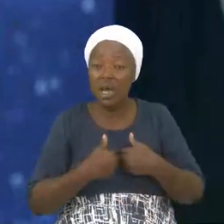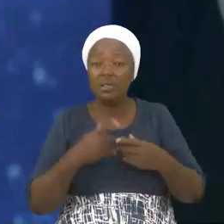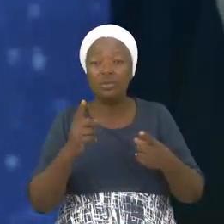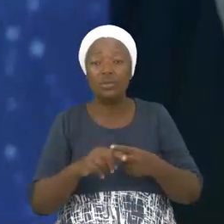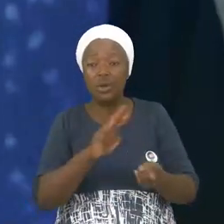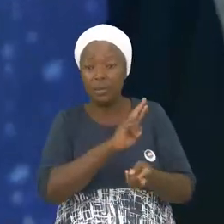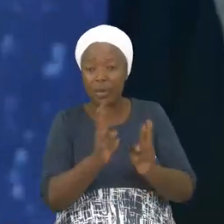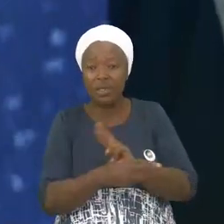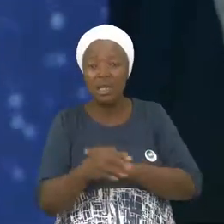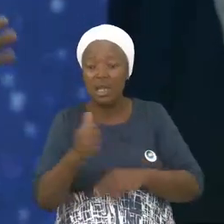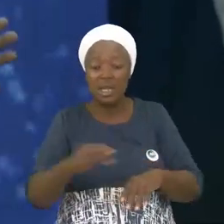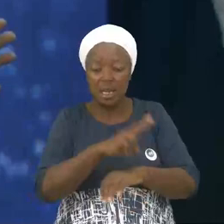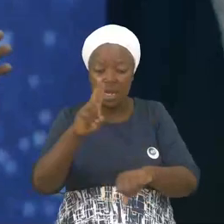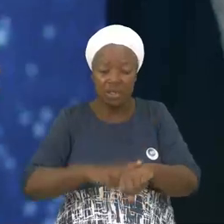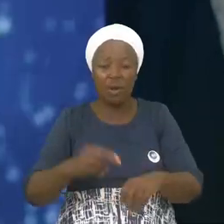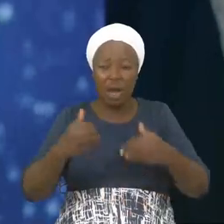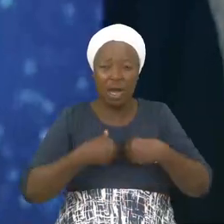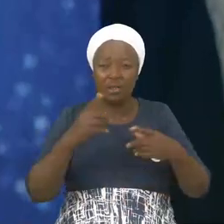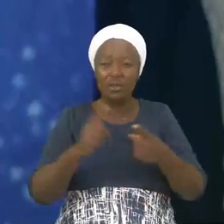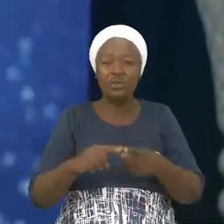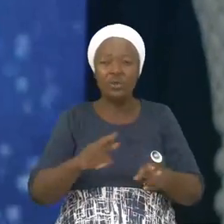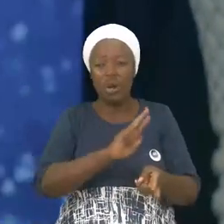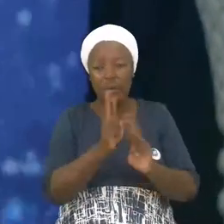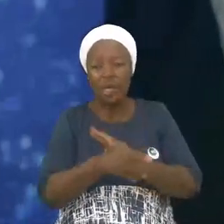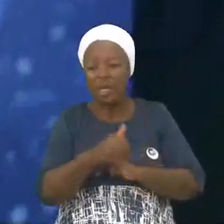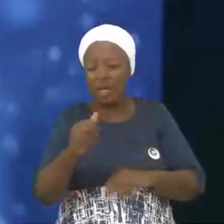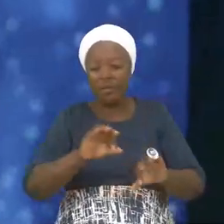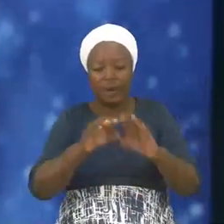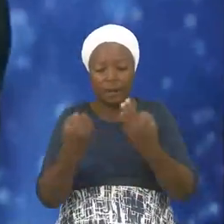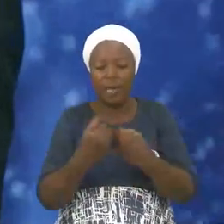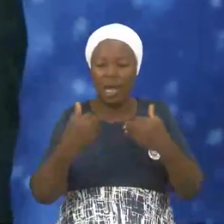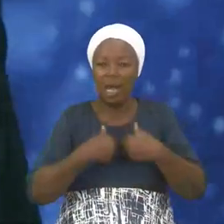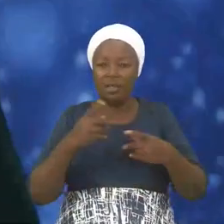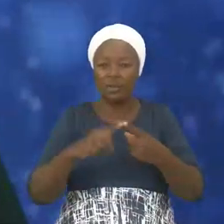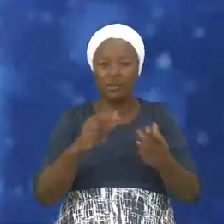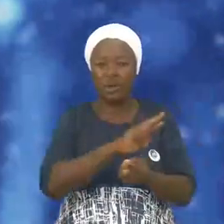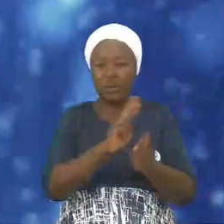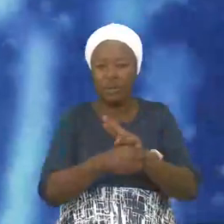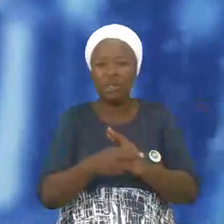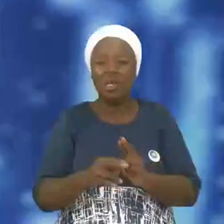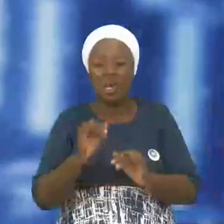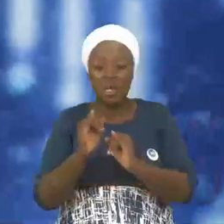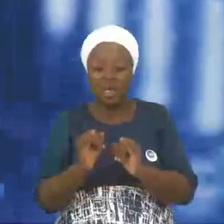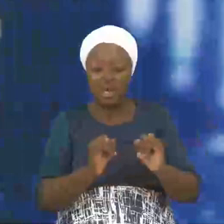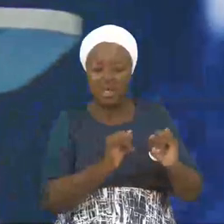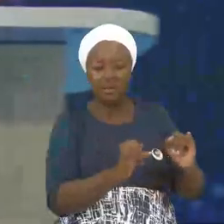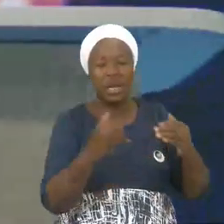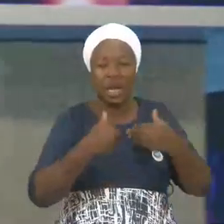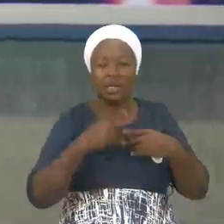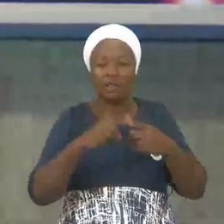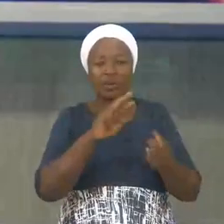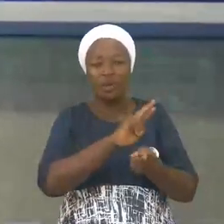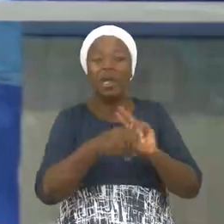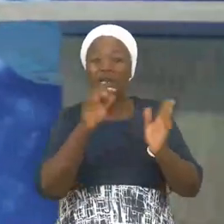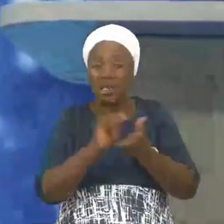repentance. Israël, en tant que nation, doit se repentir. Une famille doit se repentir.